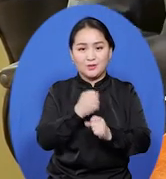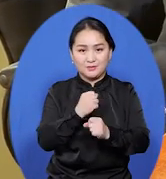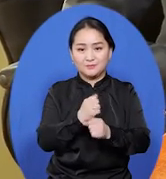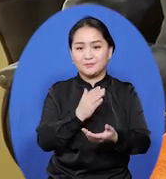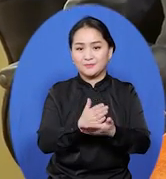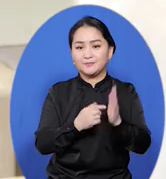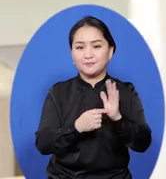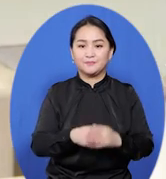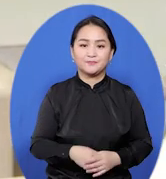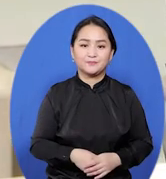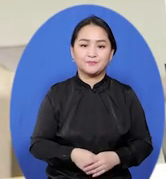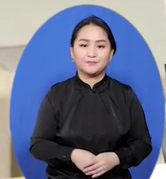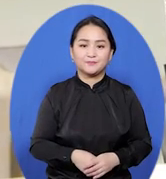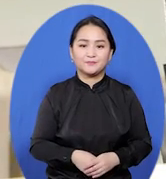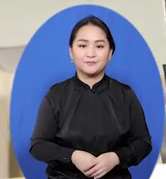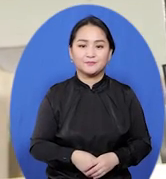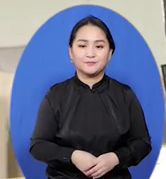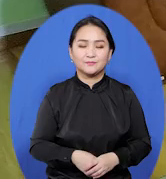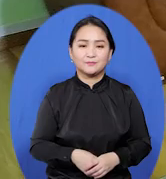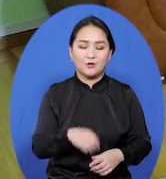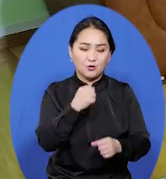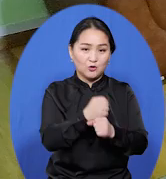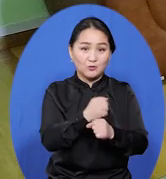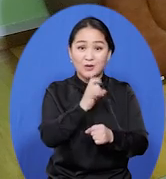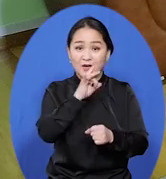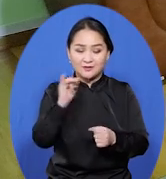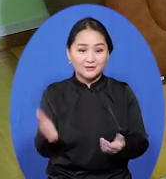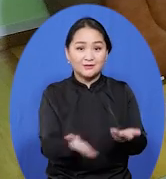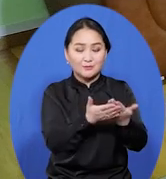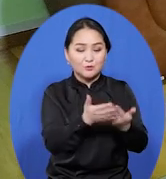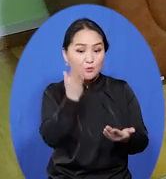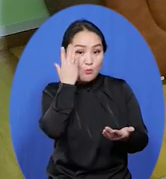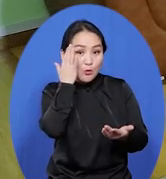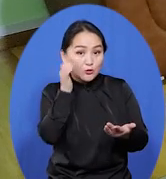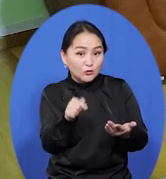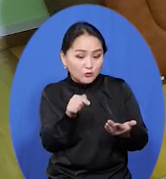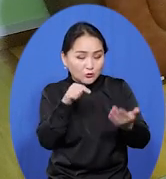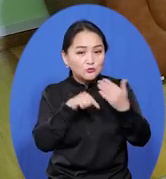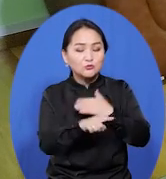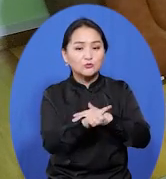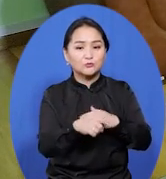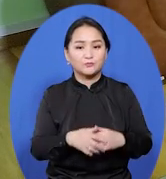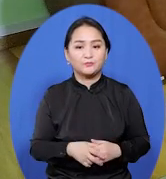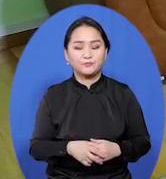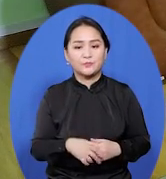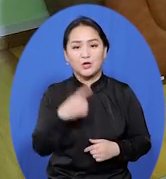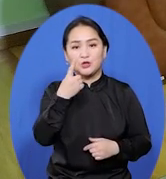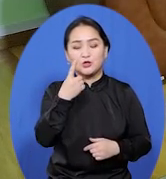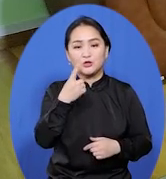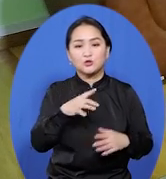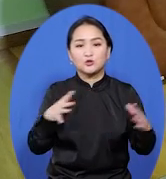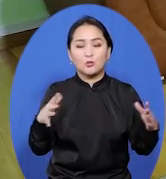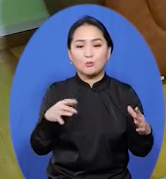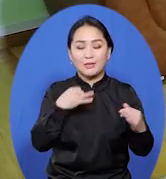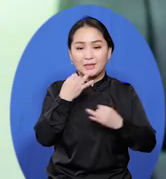хүний бүрэлдэхүүнтэйгээр ажиллаж байна. За, хөдөлмөр эрхлэлийг дэмжих бодлого гэдэг зүйл дотор нэг